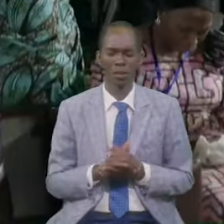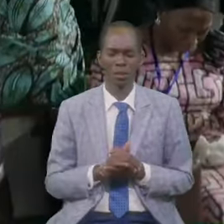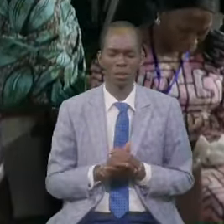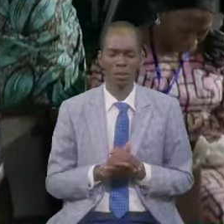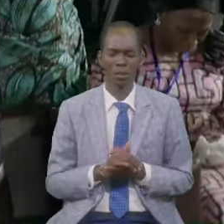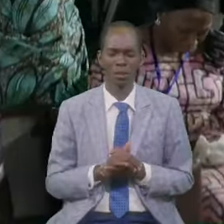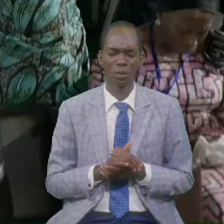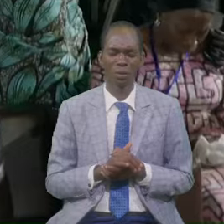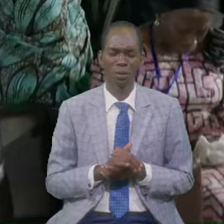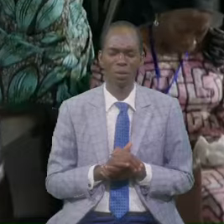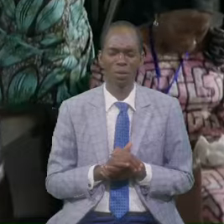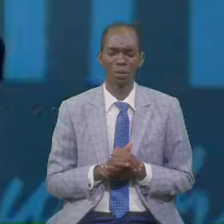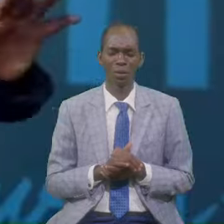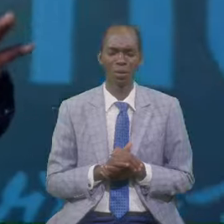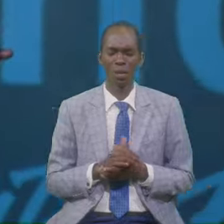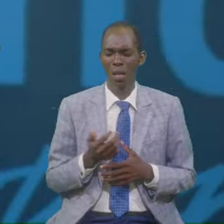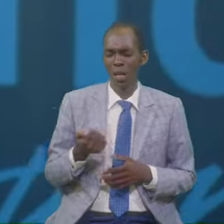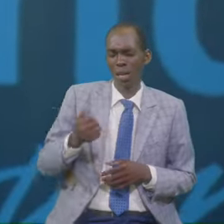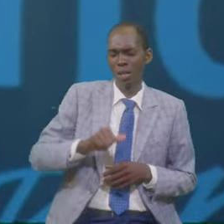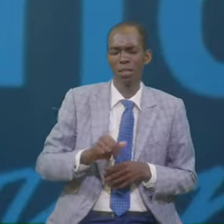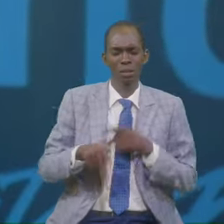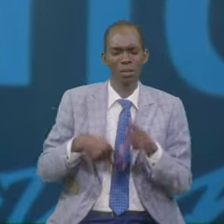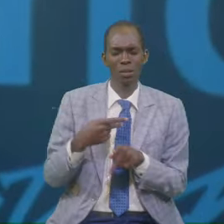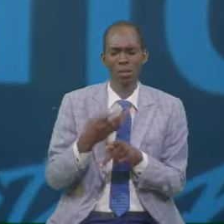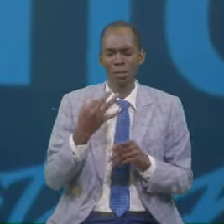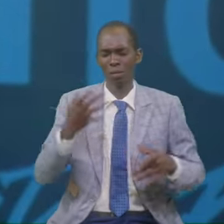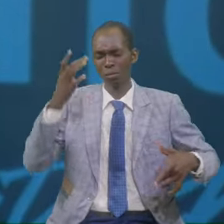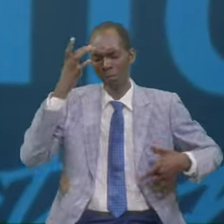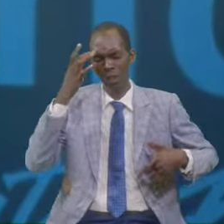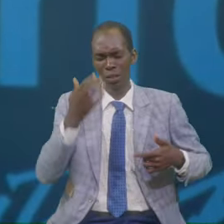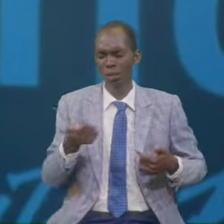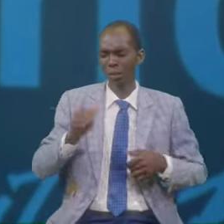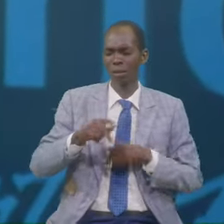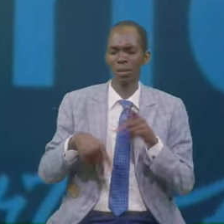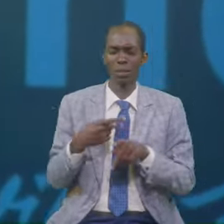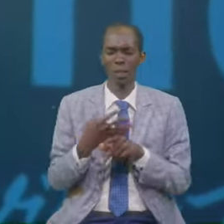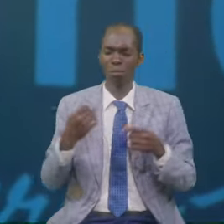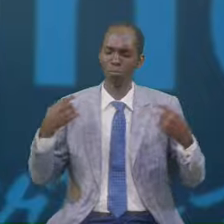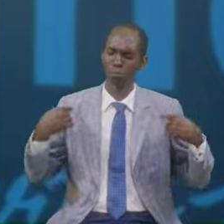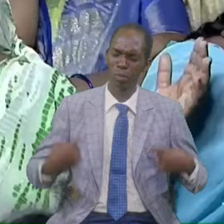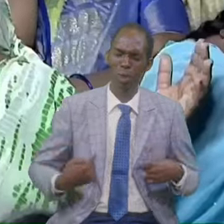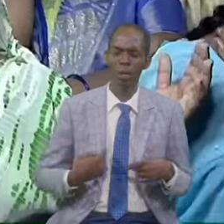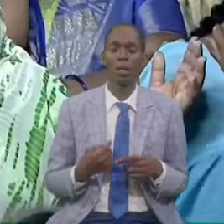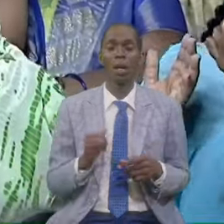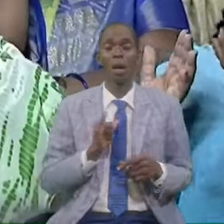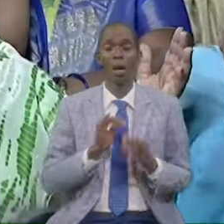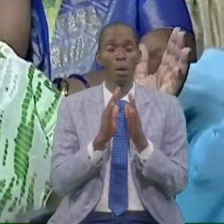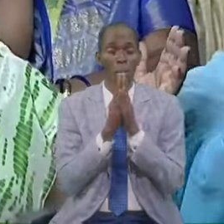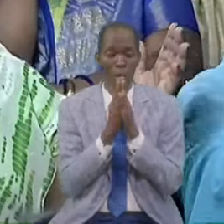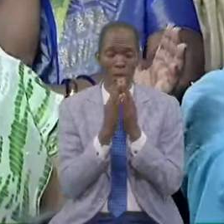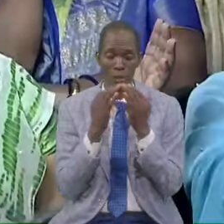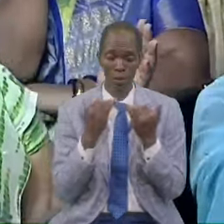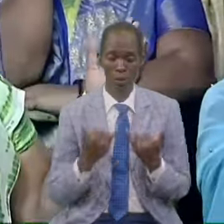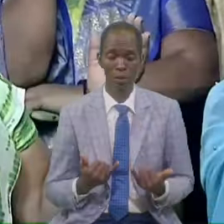bagavali. Any form of sickness, any form of infirmity, I pray right now. ఏ విధమైన వ్యాధి అయినా ఏ విధమైన